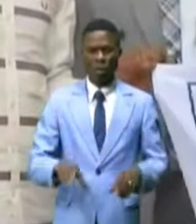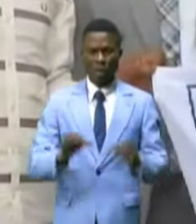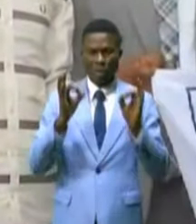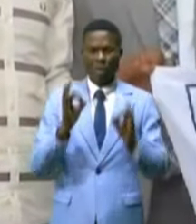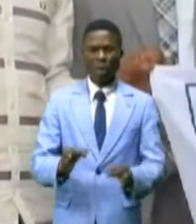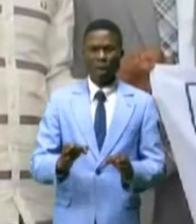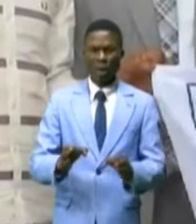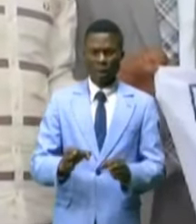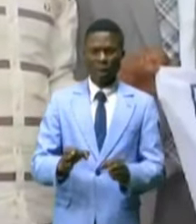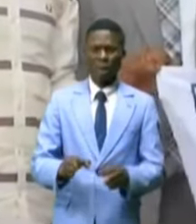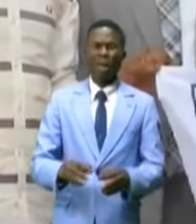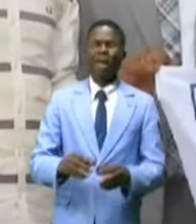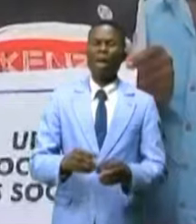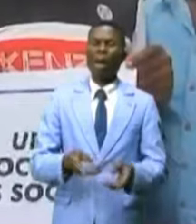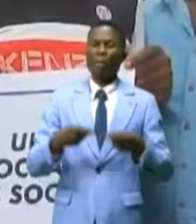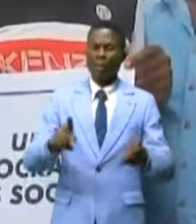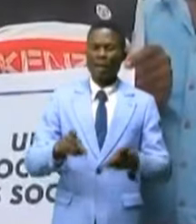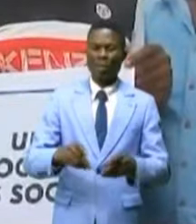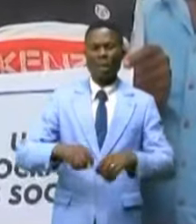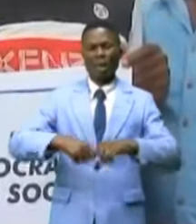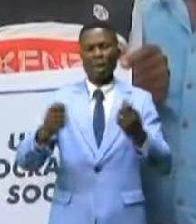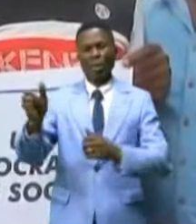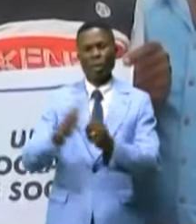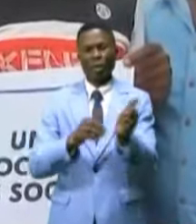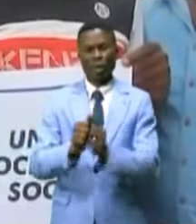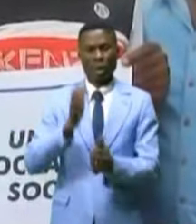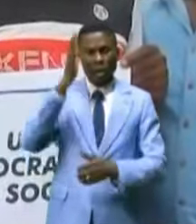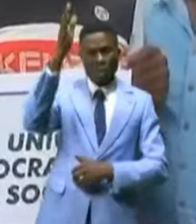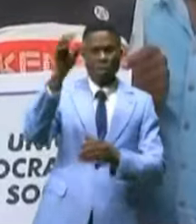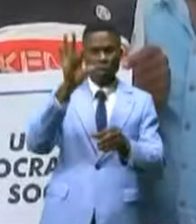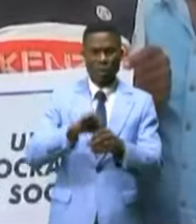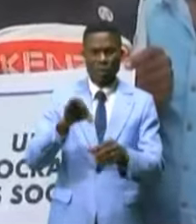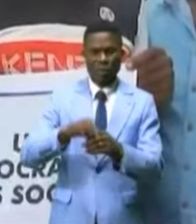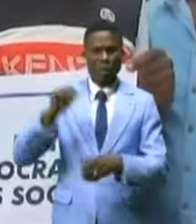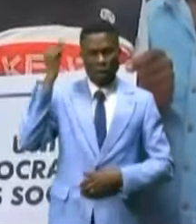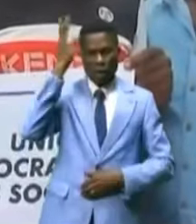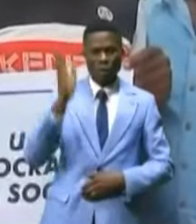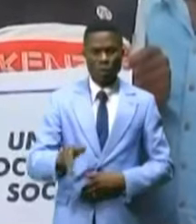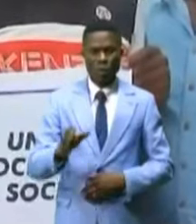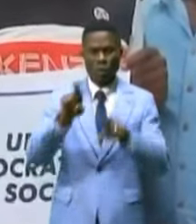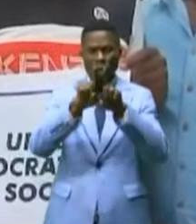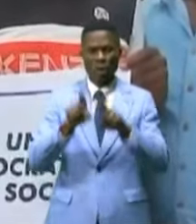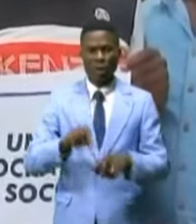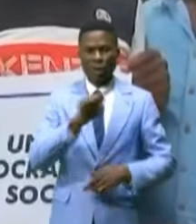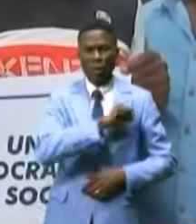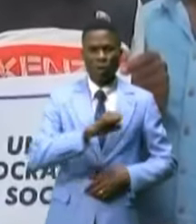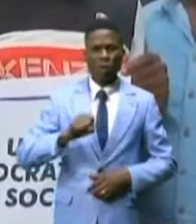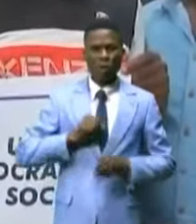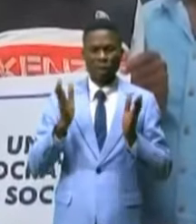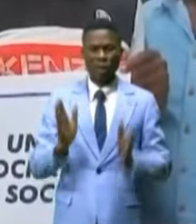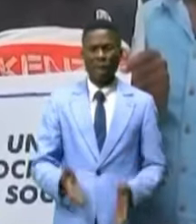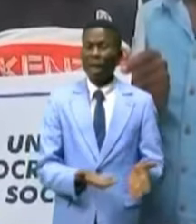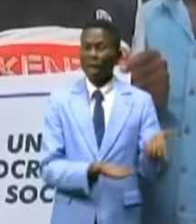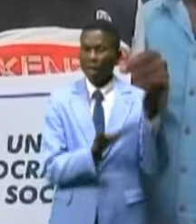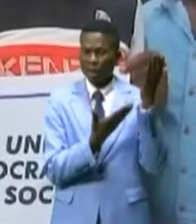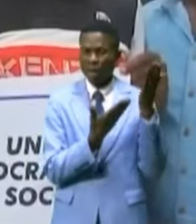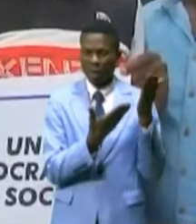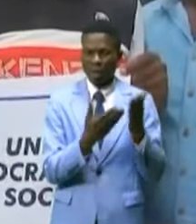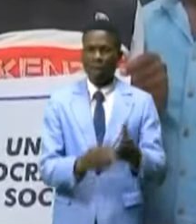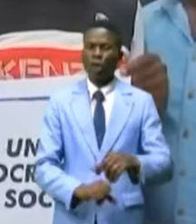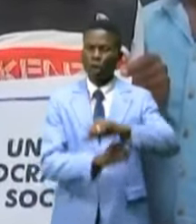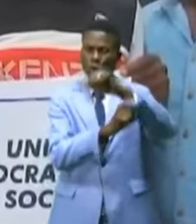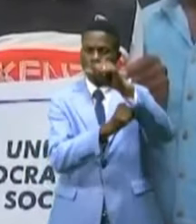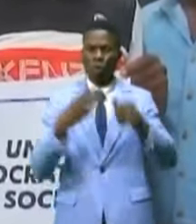affairistes opportunistes. C'est dans ce cadre que lors des prochaines élections des gouverneurs et sénateurs, il est important de privilégier